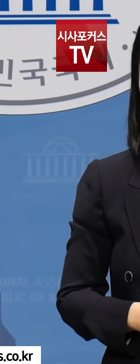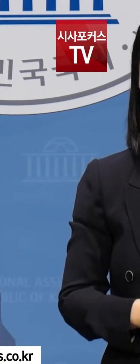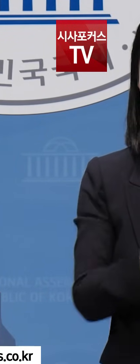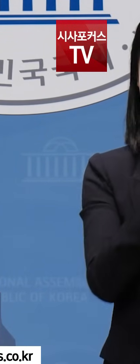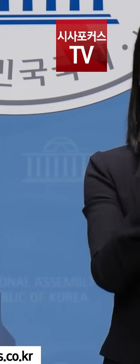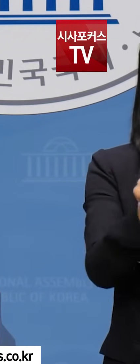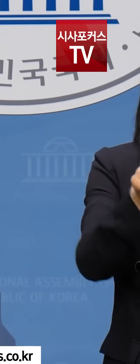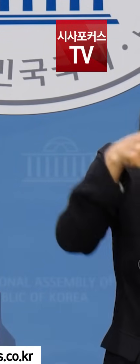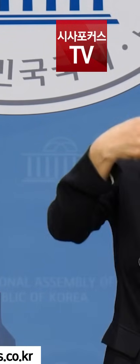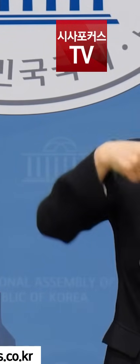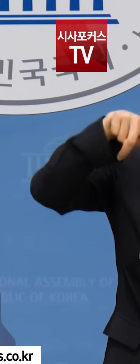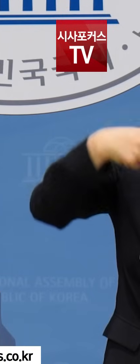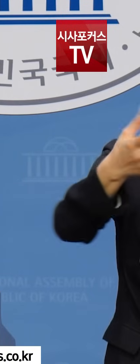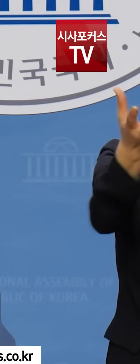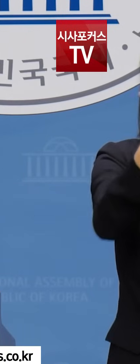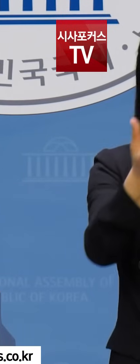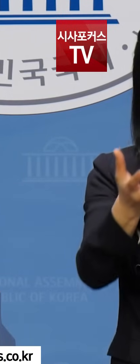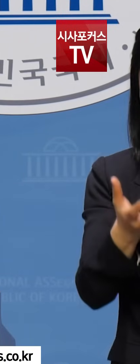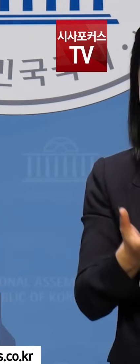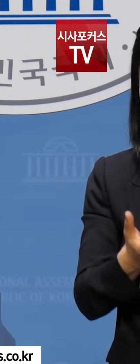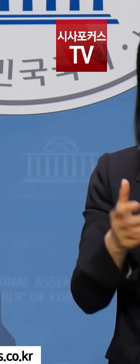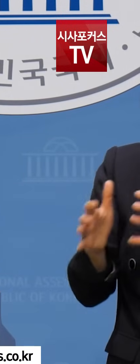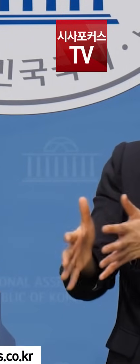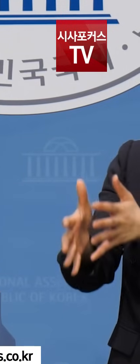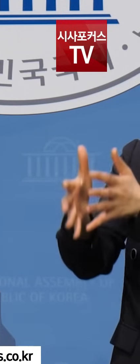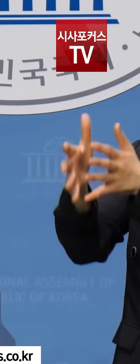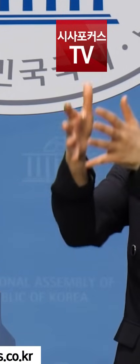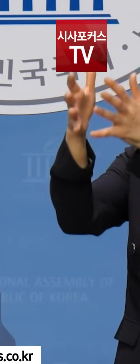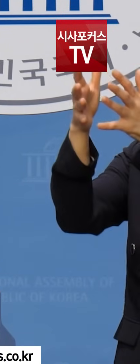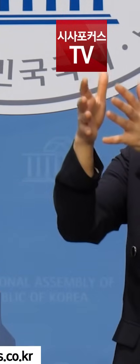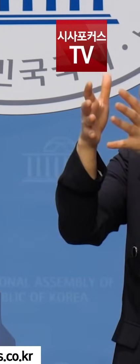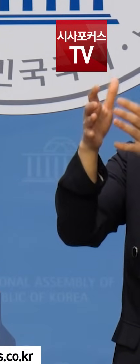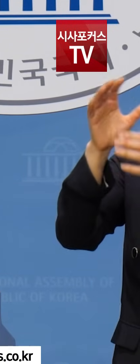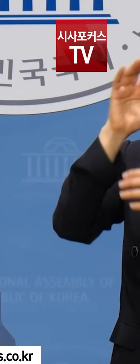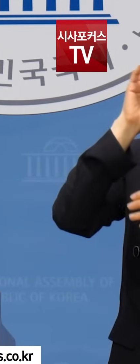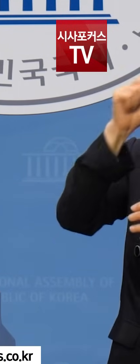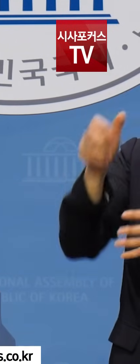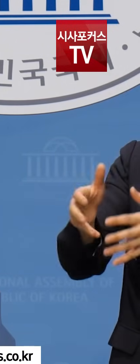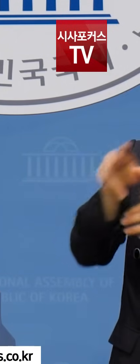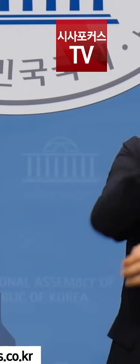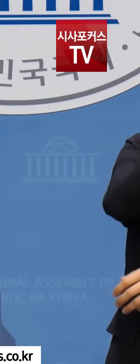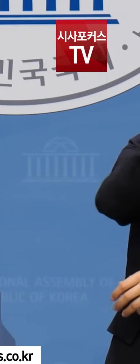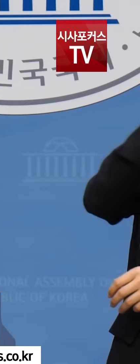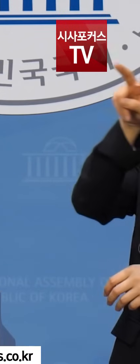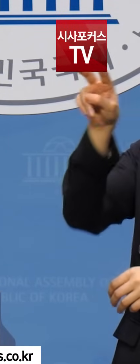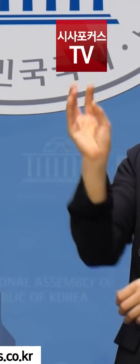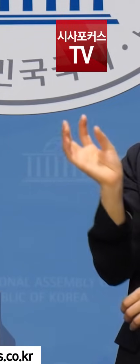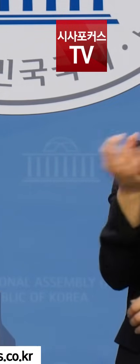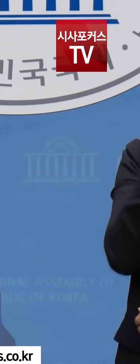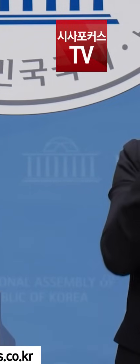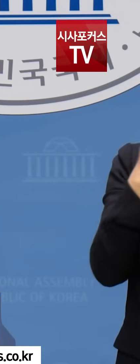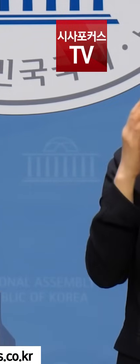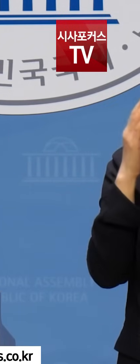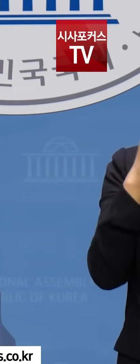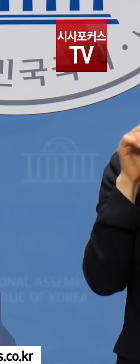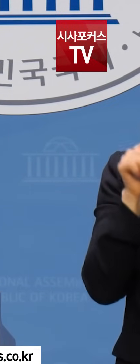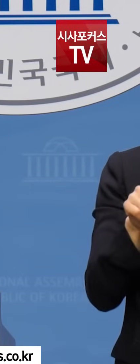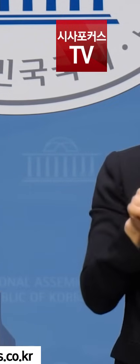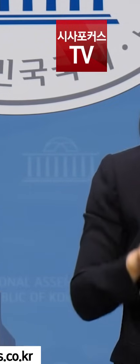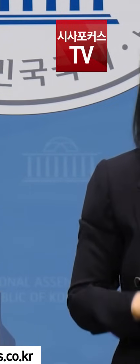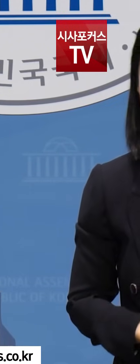허드슨 강가의 엠파이어 스테이트 빌딩이 훤히 내다보이는 엄청난 고가의